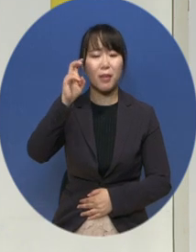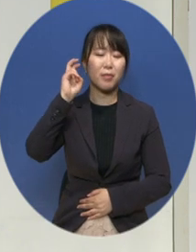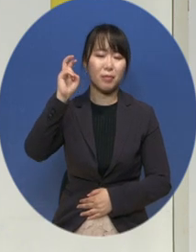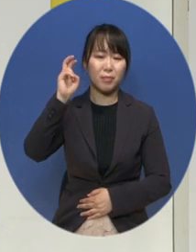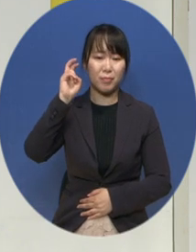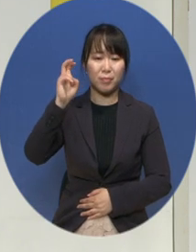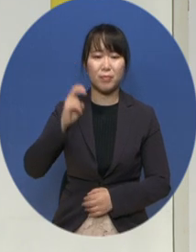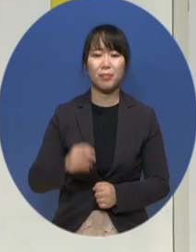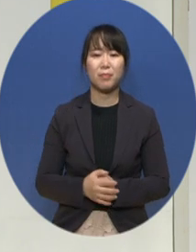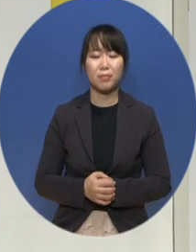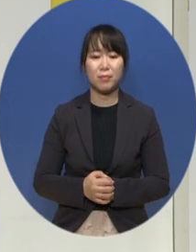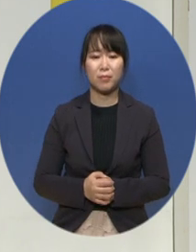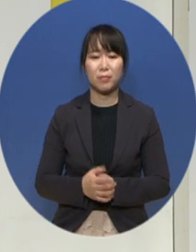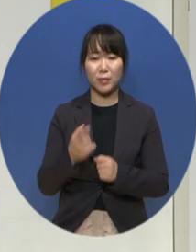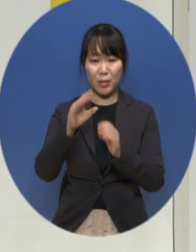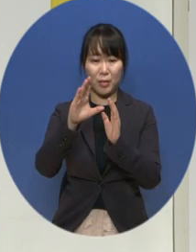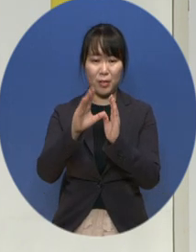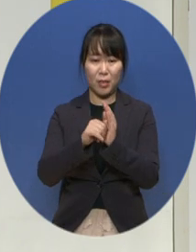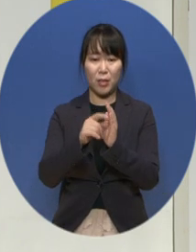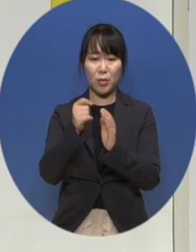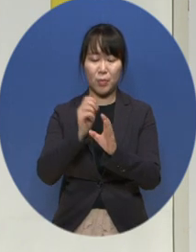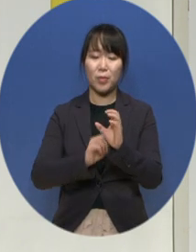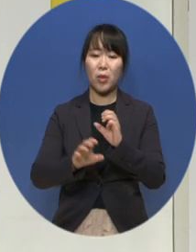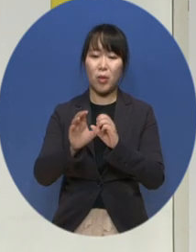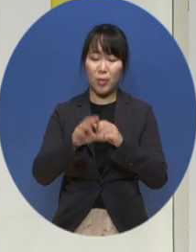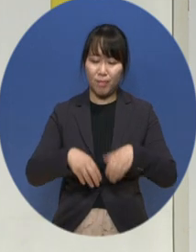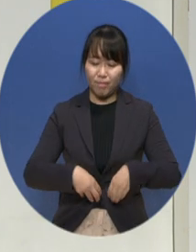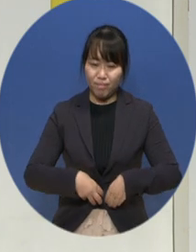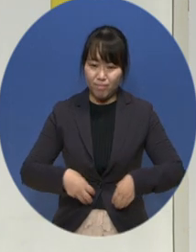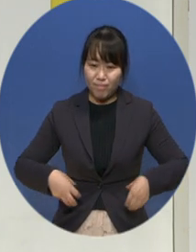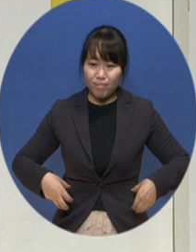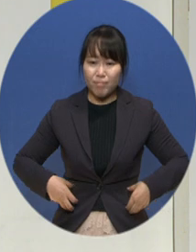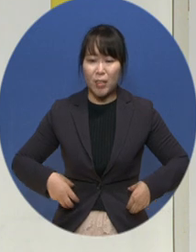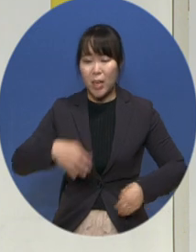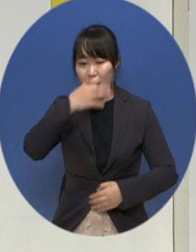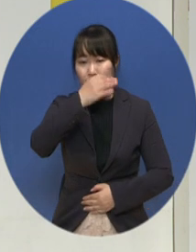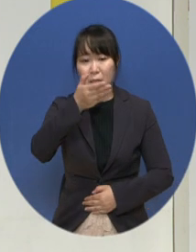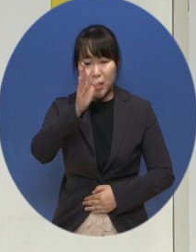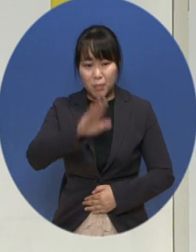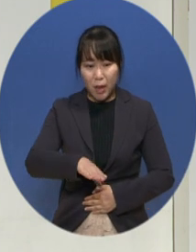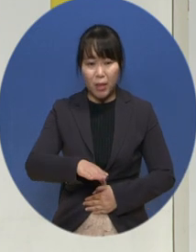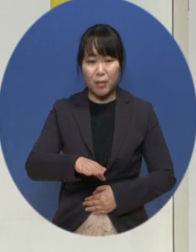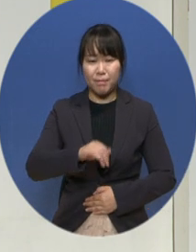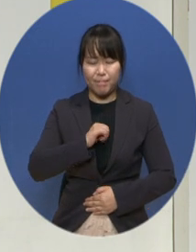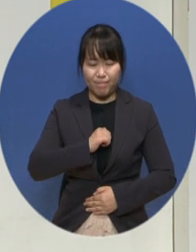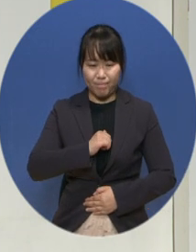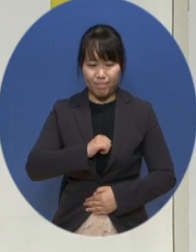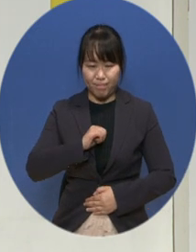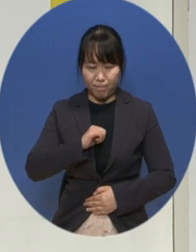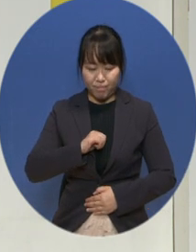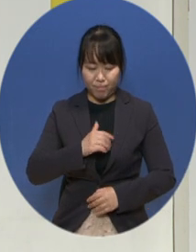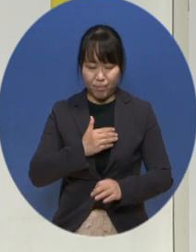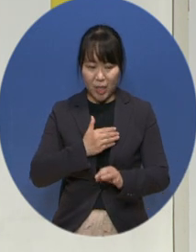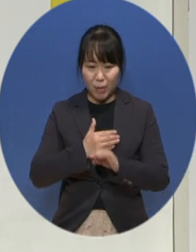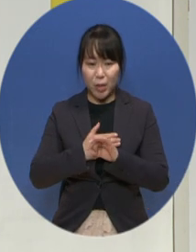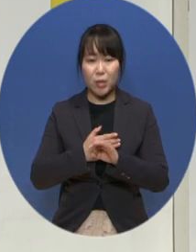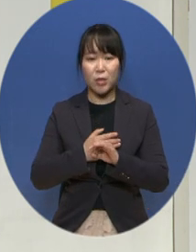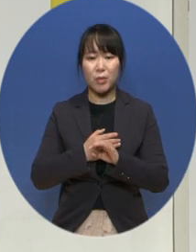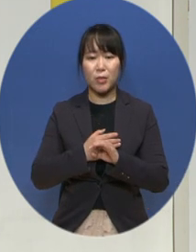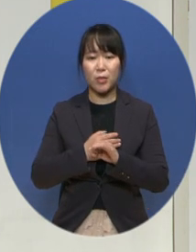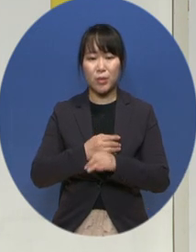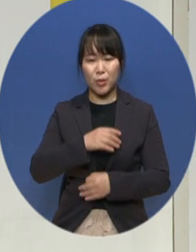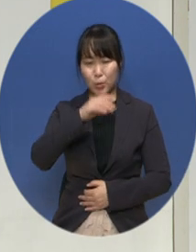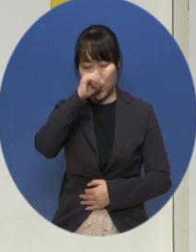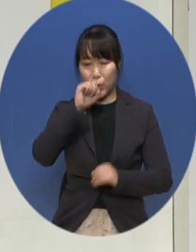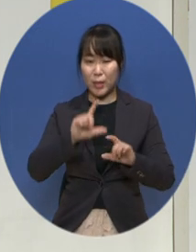떼 이거든요 이런 때 일수록 좀더 너 그렇게 힘들지만 그런 견뎌내면 어 굉장히